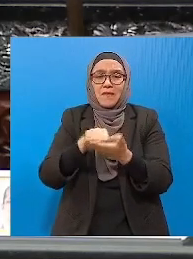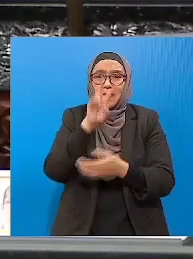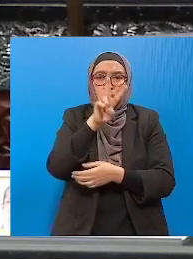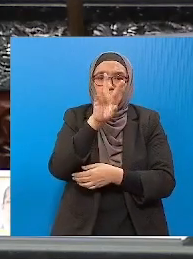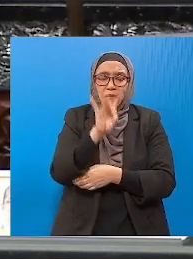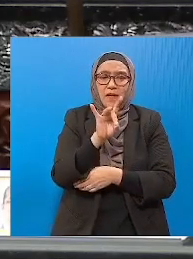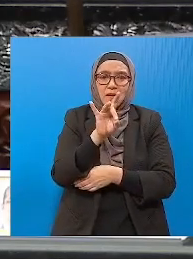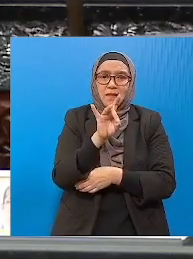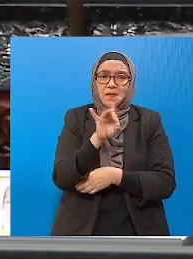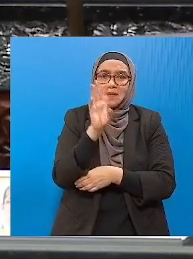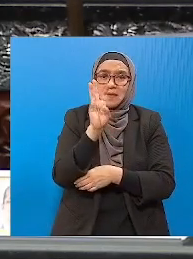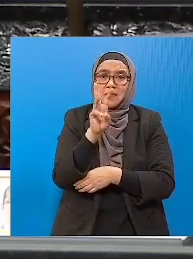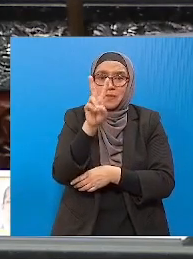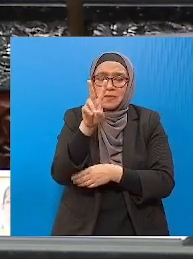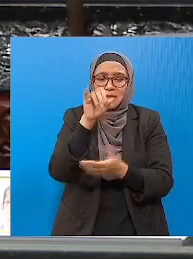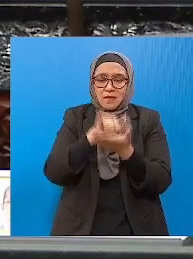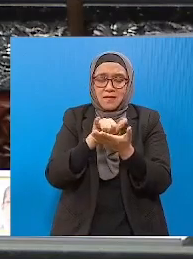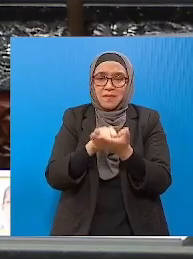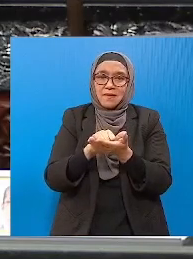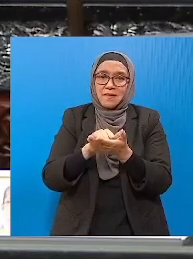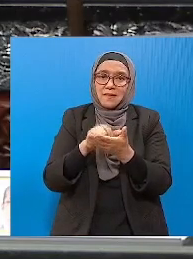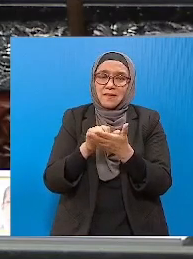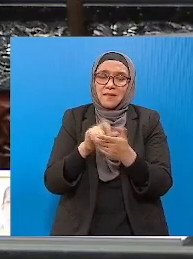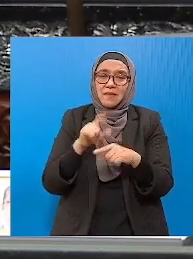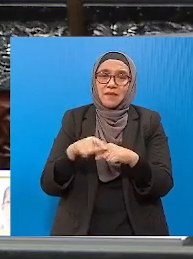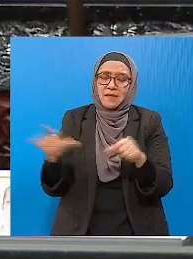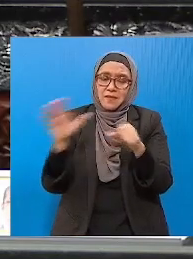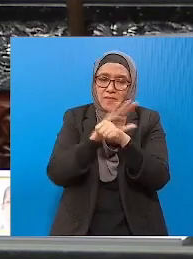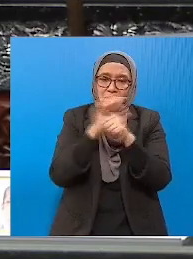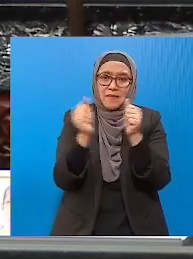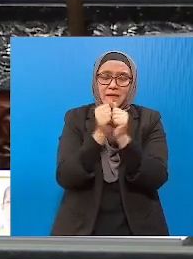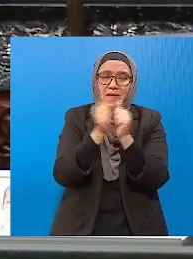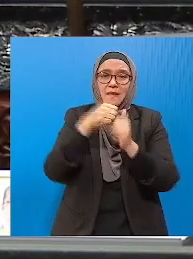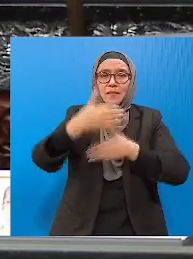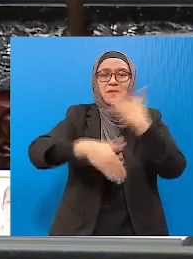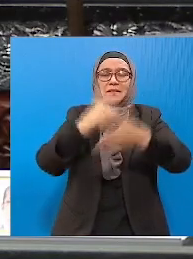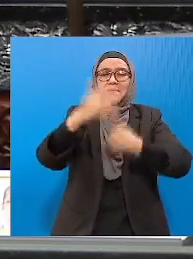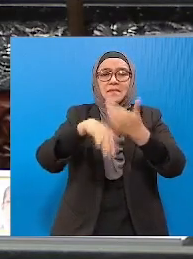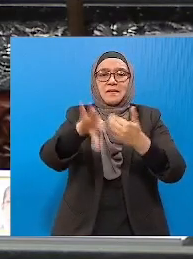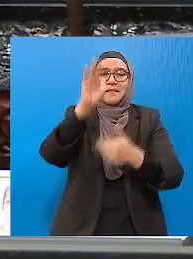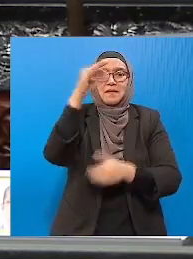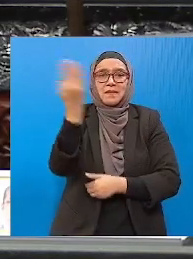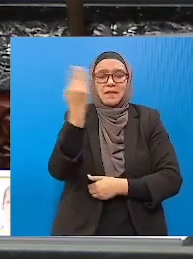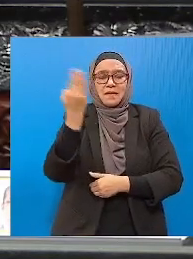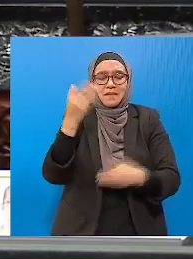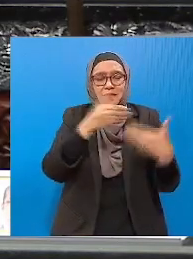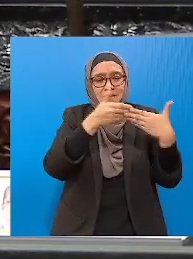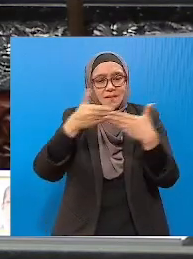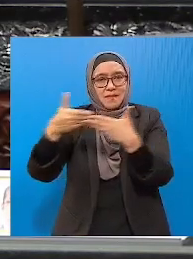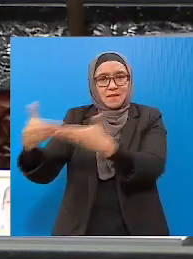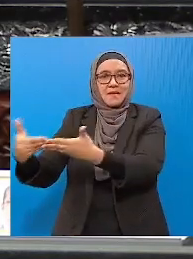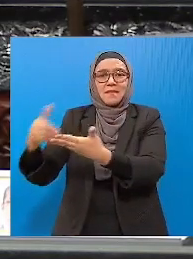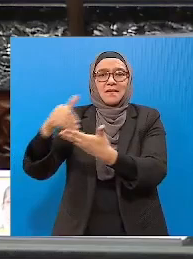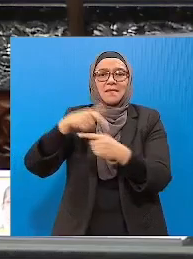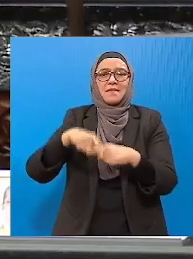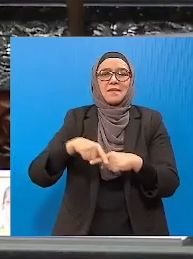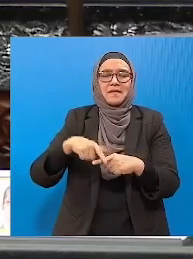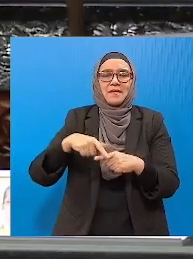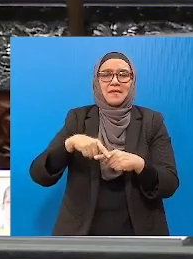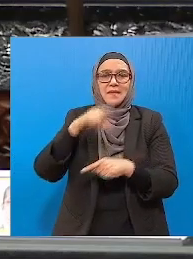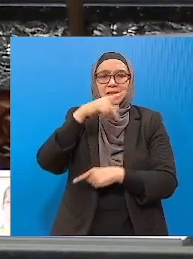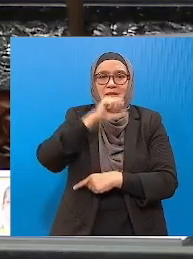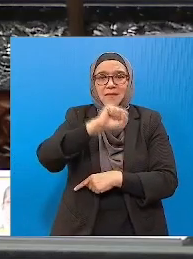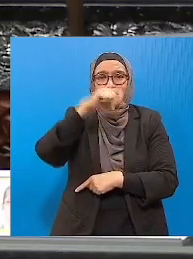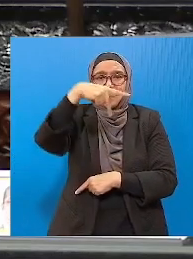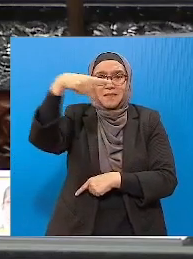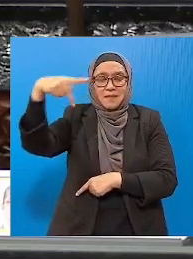diisi melalui proses pelantikan biasa secara berturutan oleh SPP kem yakin dengan